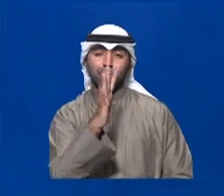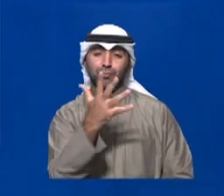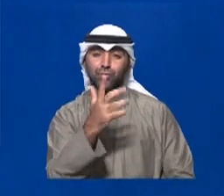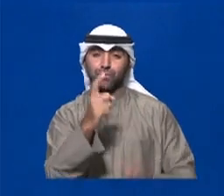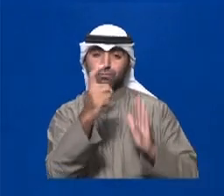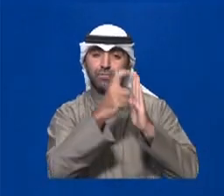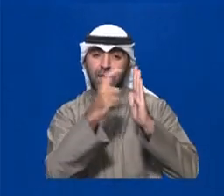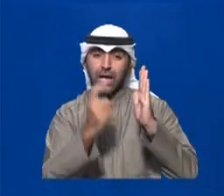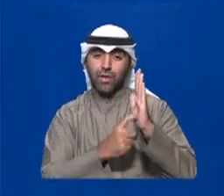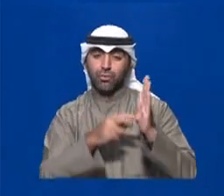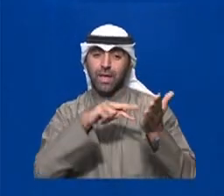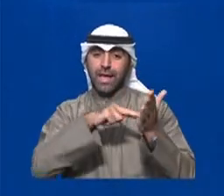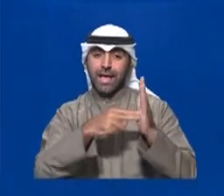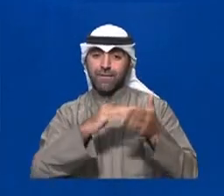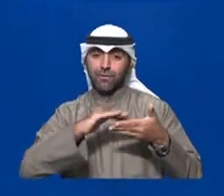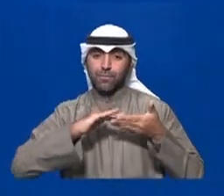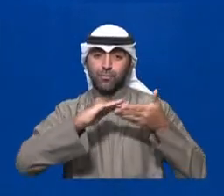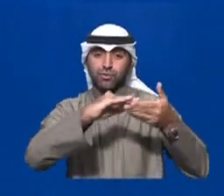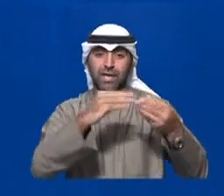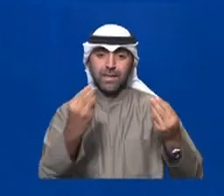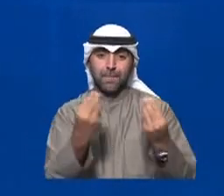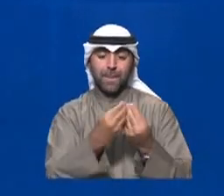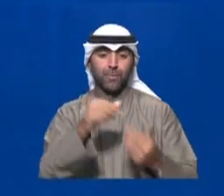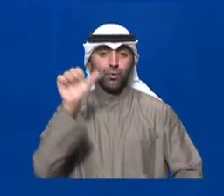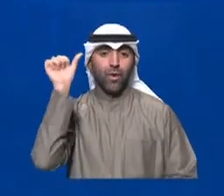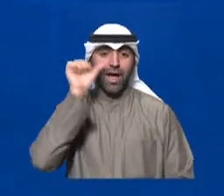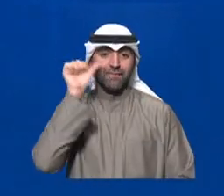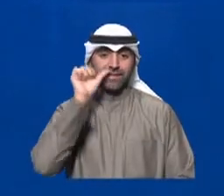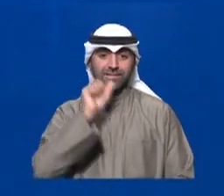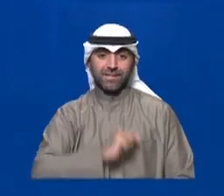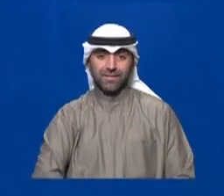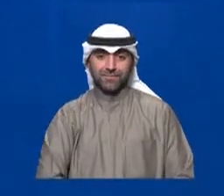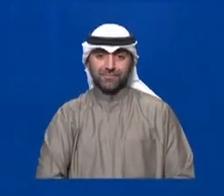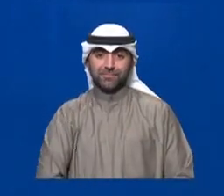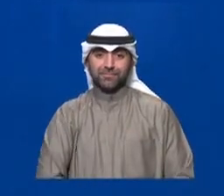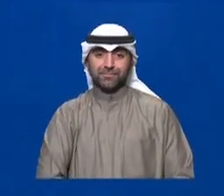أعمالها اليوم الأحد في جمهورية باكستان الإسلامية.